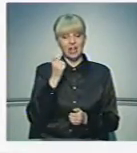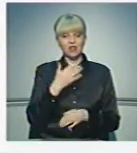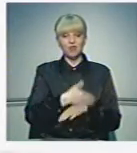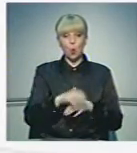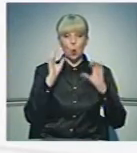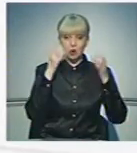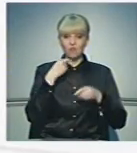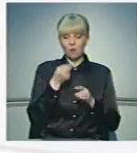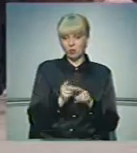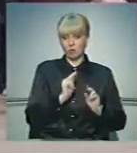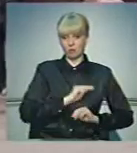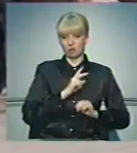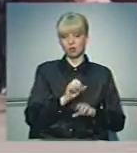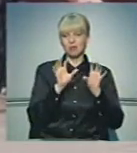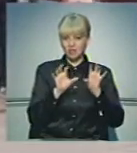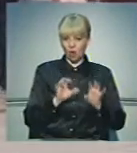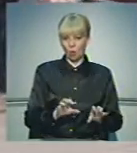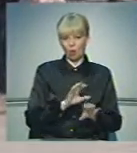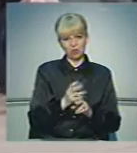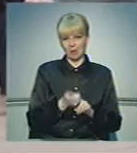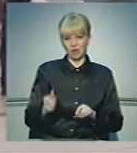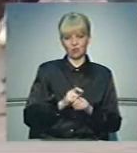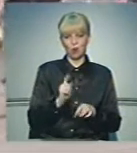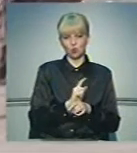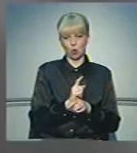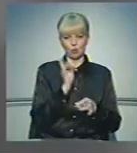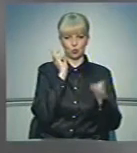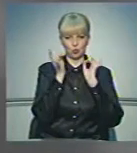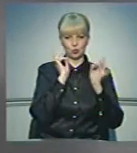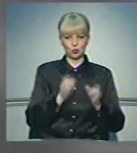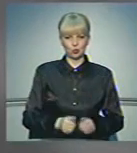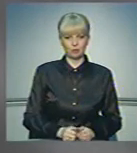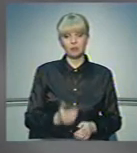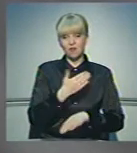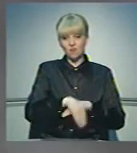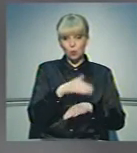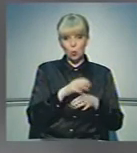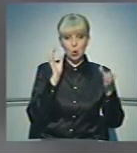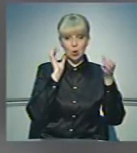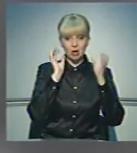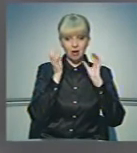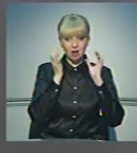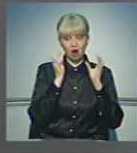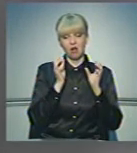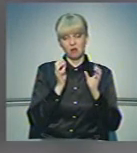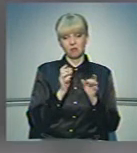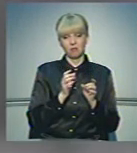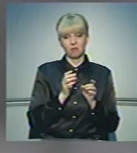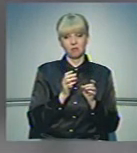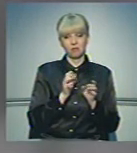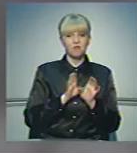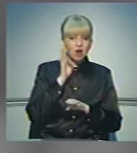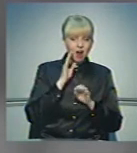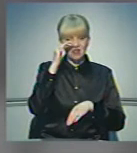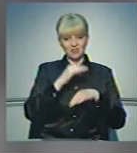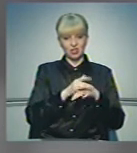радіо кажуть, що воно працює законно та не перевищує норми шуму. Звук вуличного радіо регулюється автоматично. В ранішній,